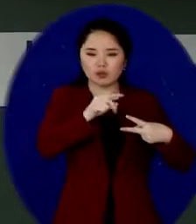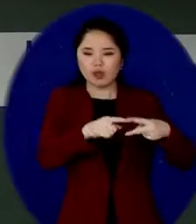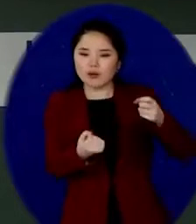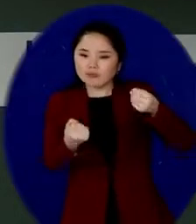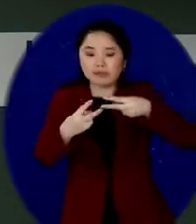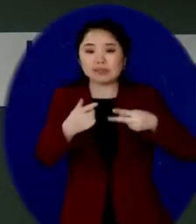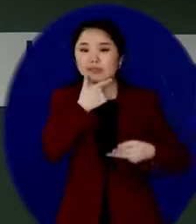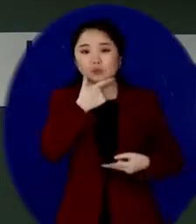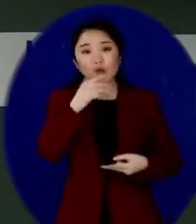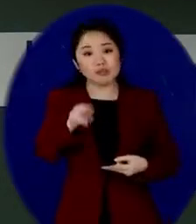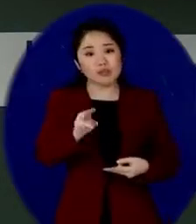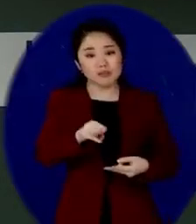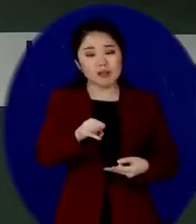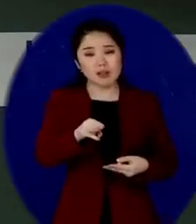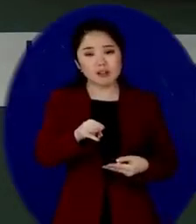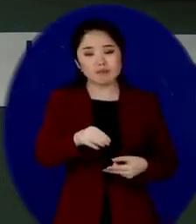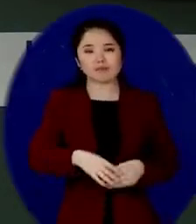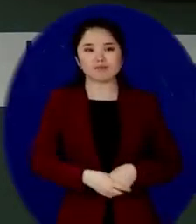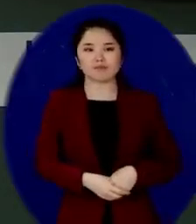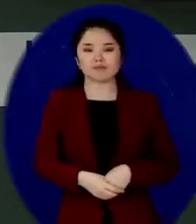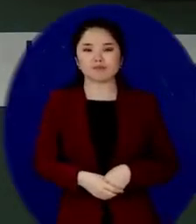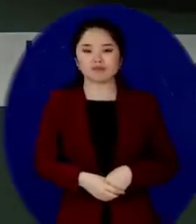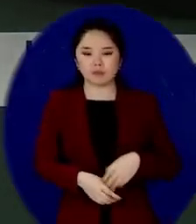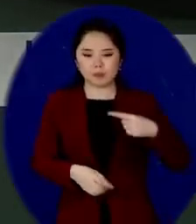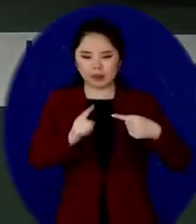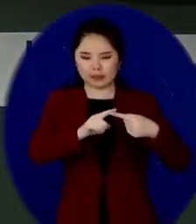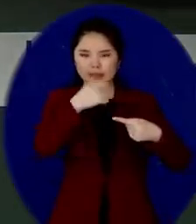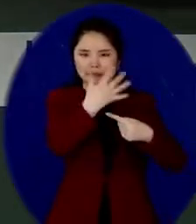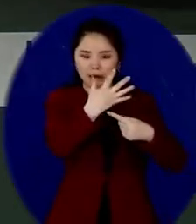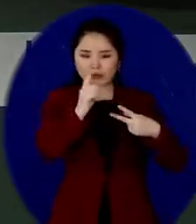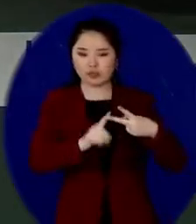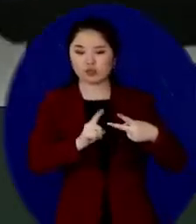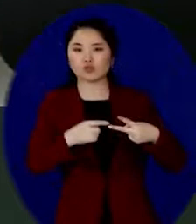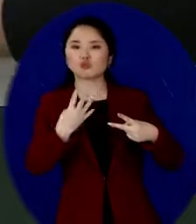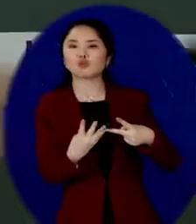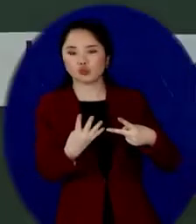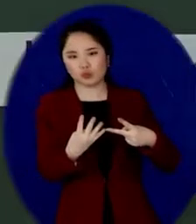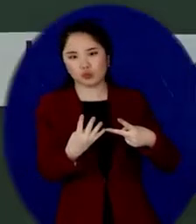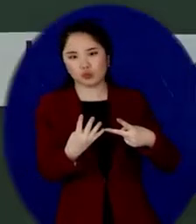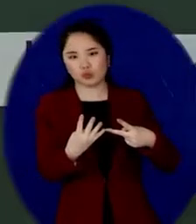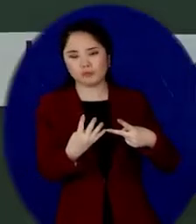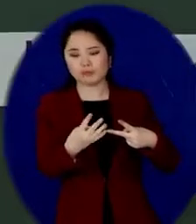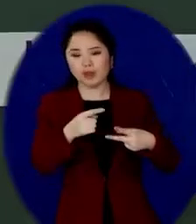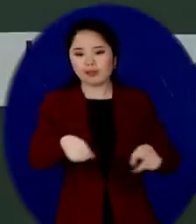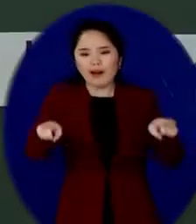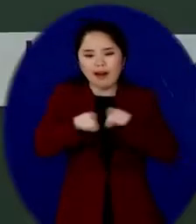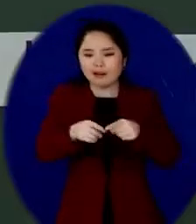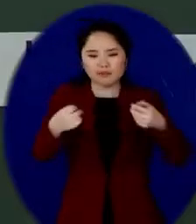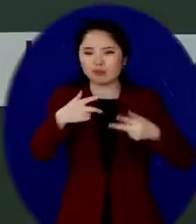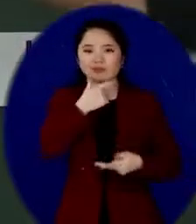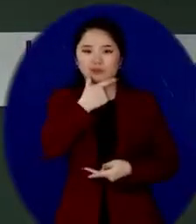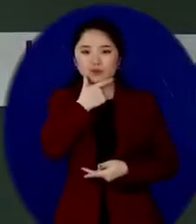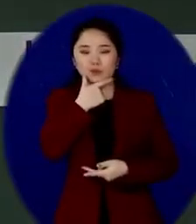уу? 1-дүгээр хэсэг нь 5, 2-дүгээр хэсэг нь 4 болохоор тэнцүү хуваагдаж чадахгүй